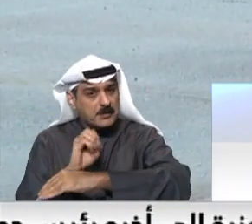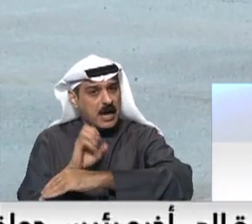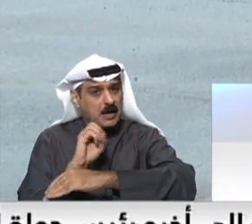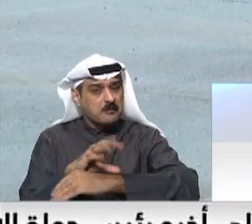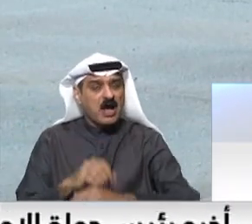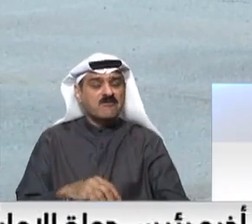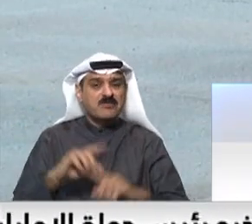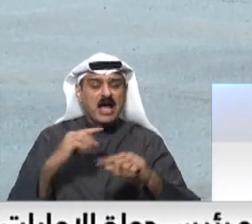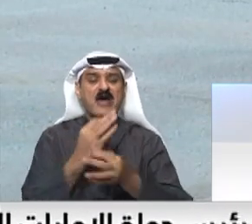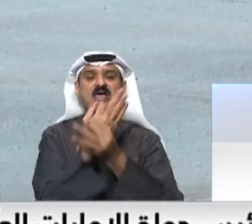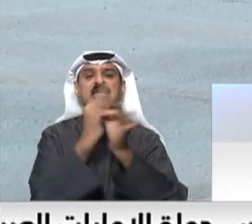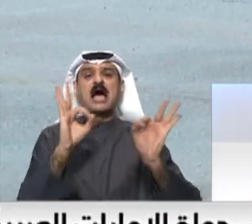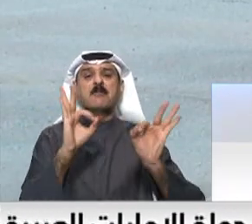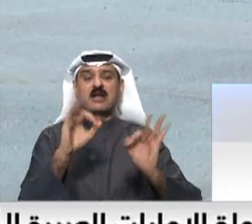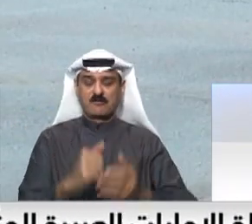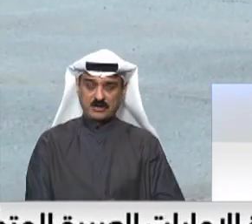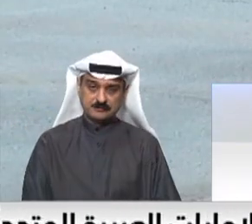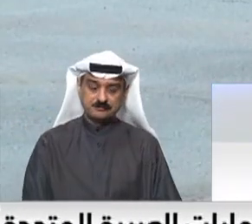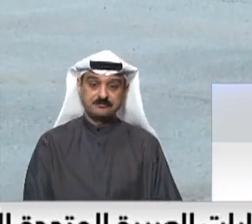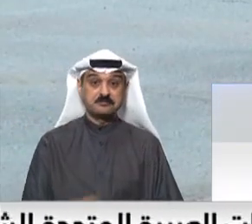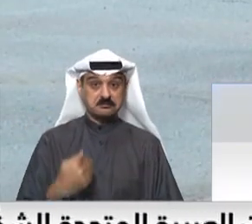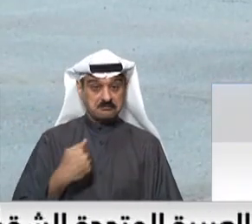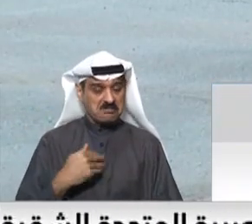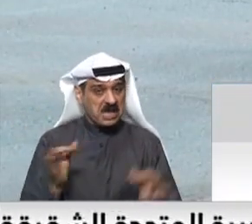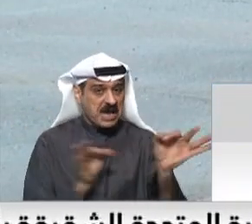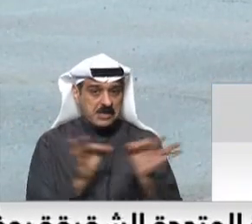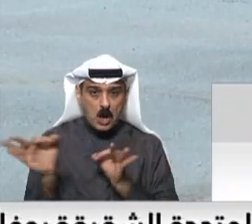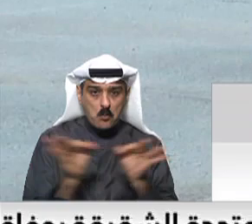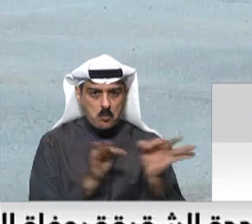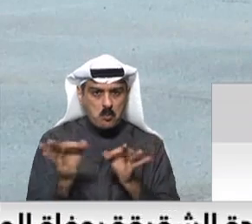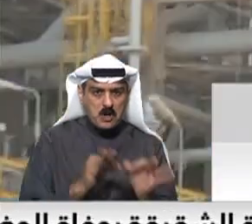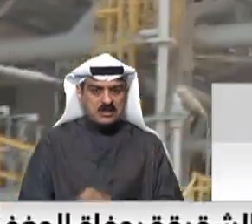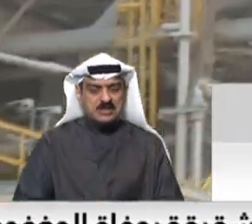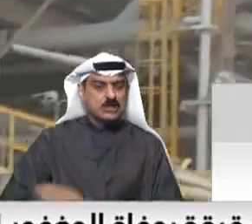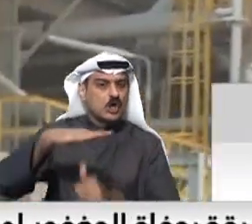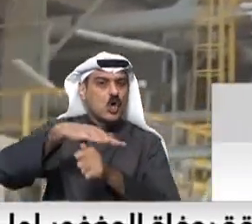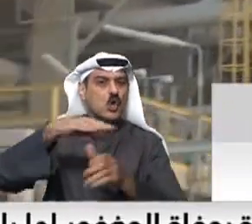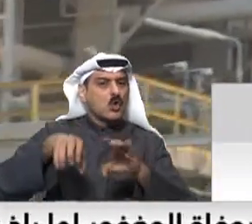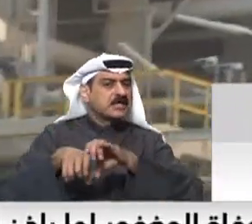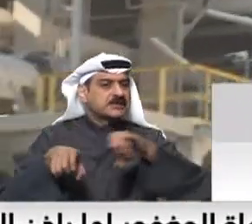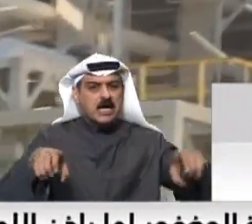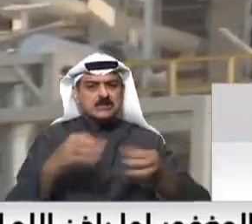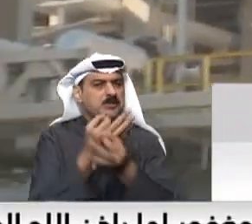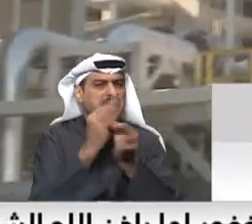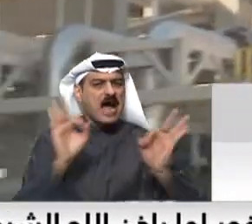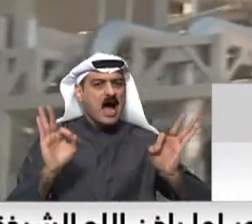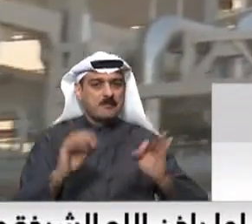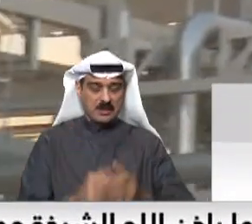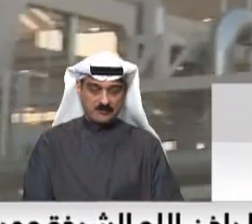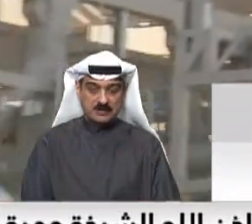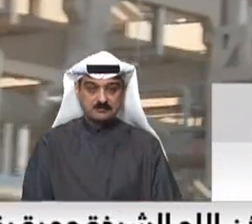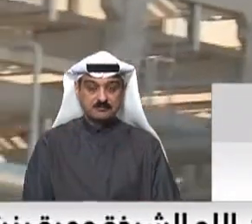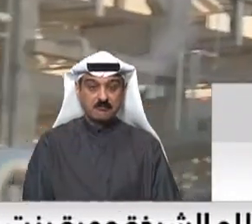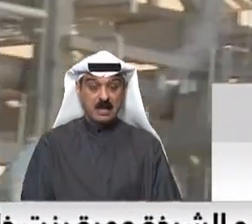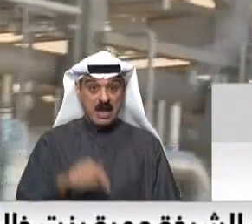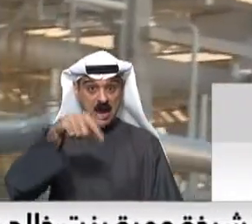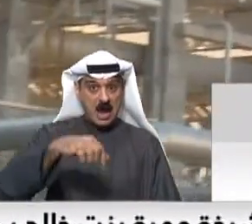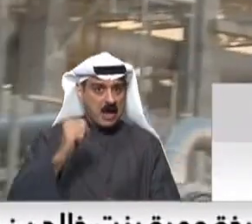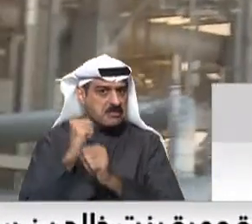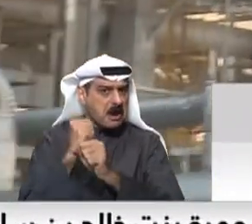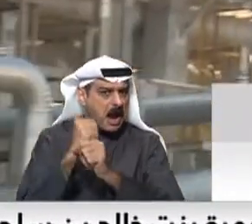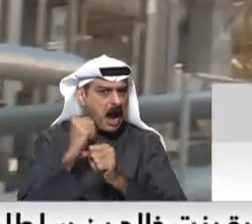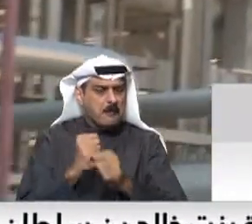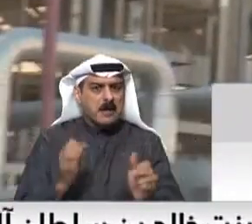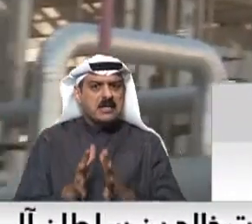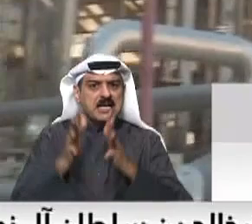بما فيهم احنا طبعا كمهندسين وكرؤساء أقسام. بتنفيذ هذا المشروع الأضخم على مستوى العالم،